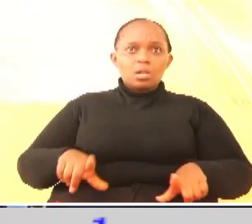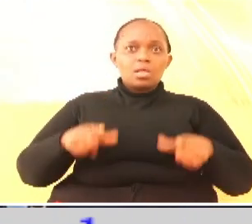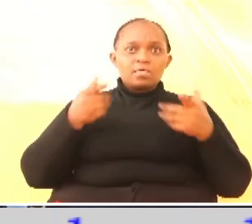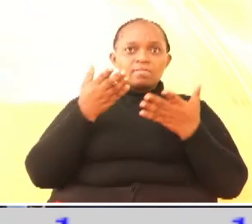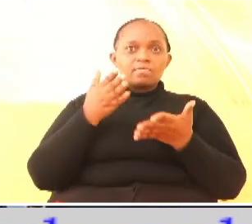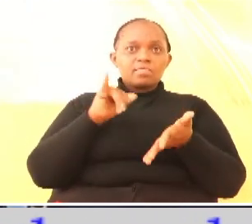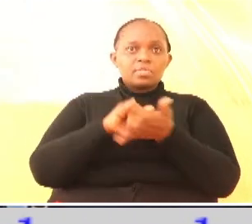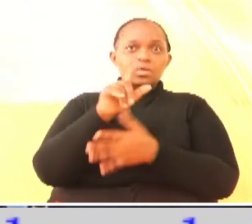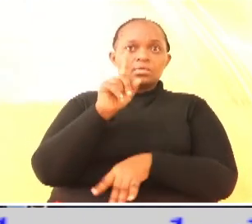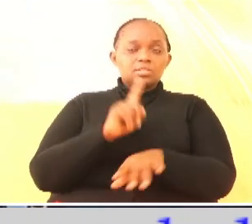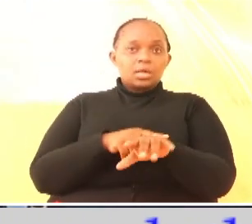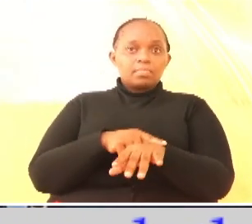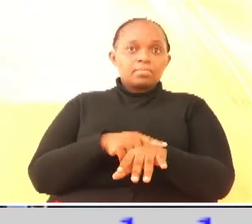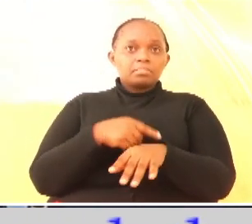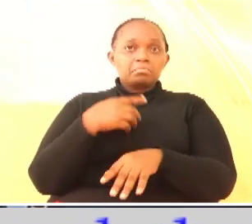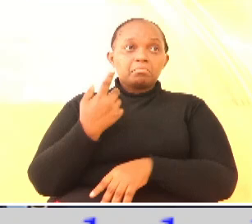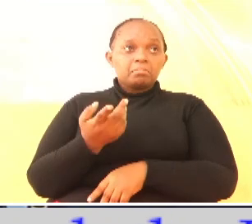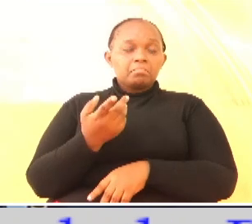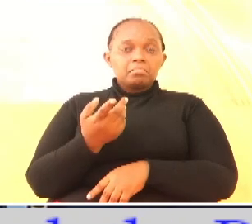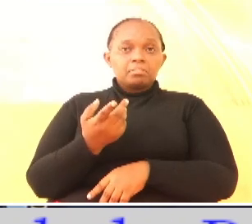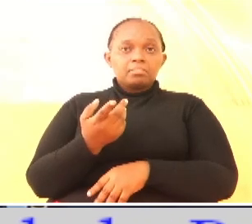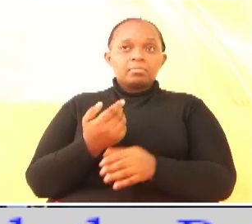Nasikianga mkiitwa ex-Madhare.